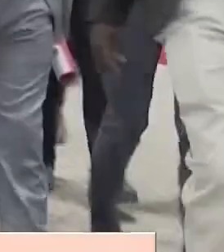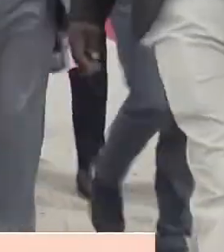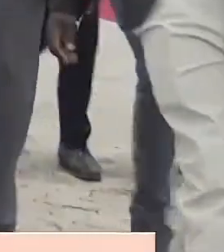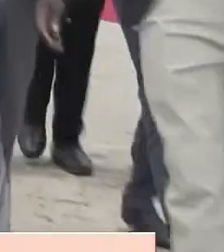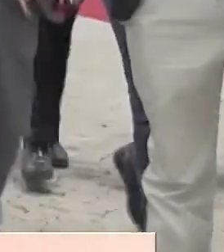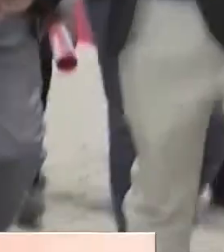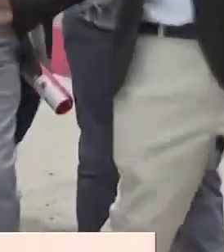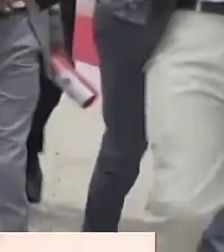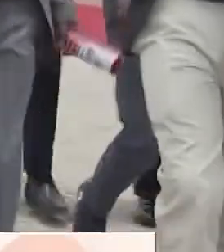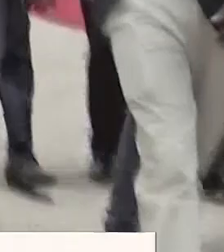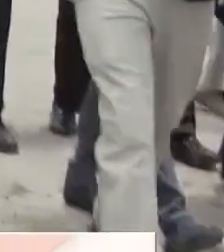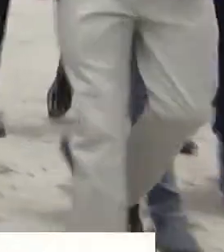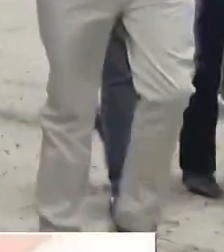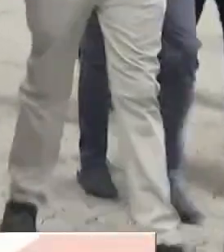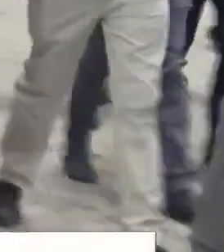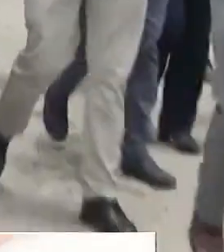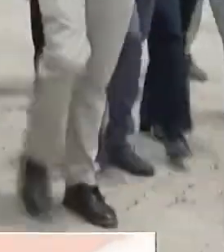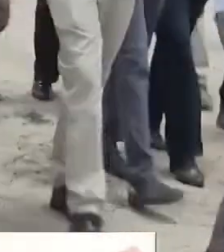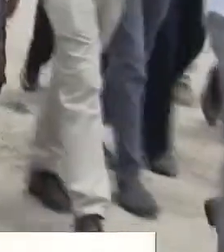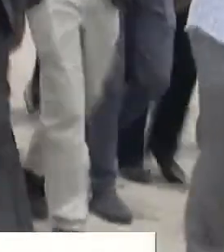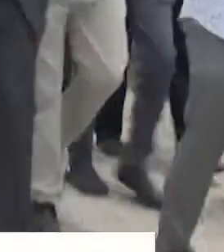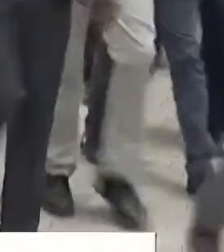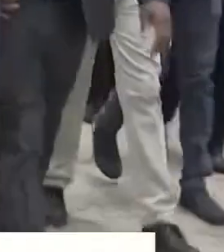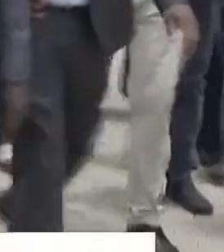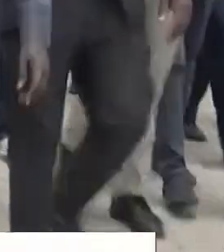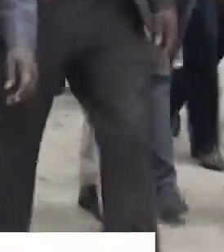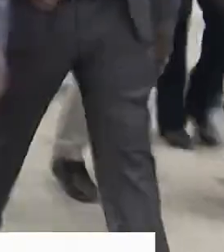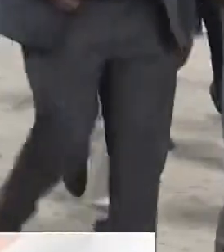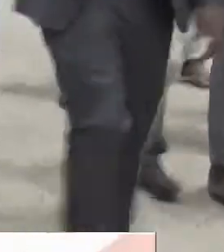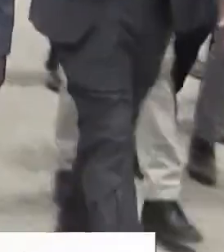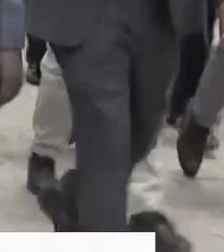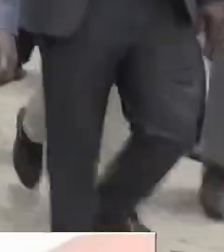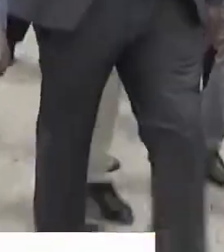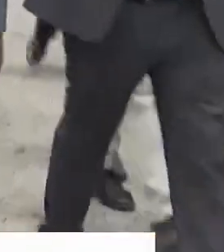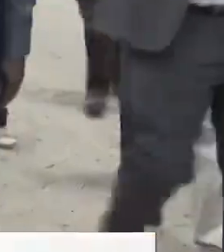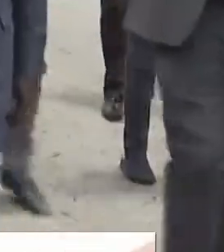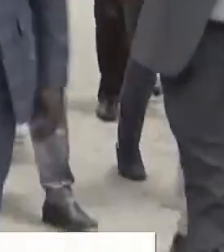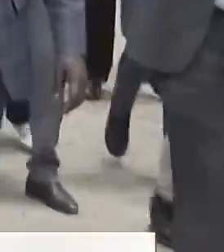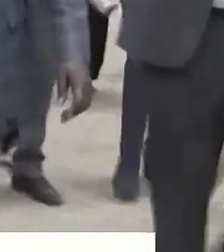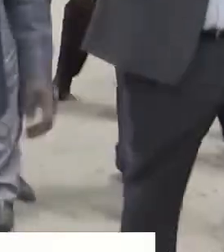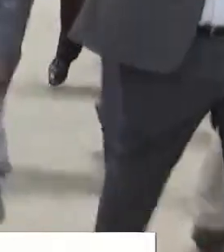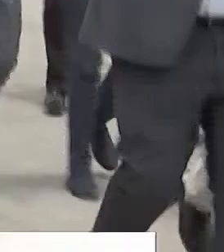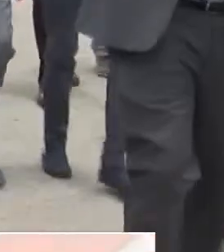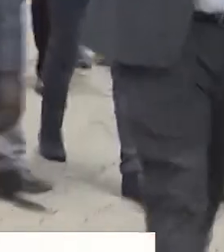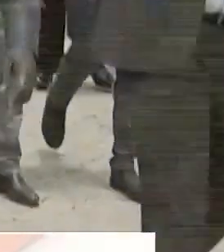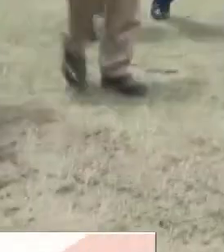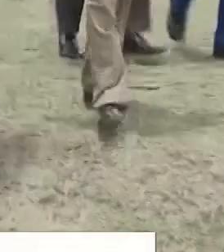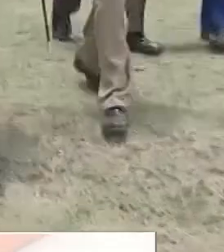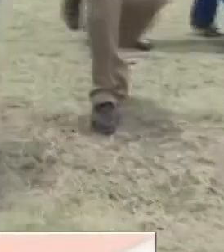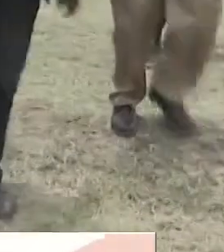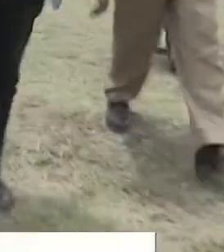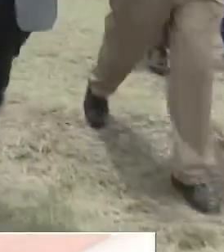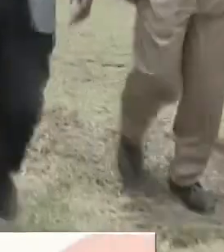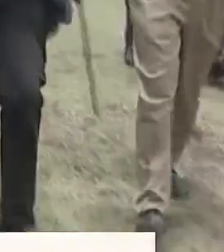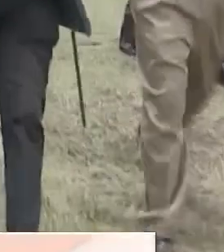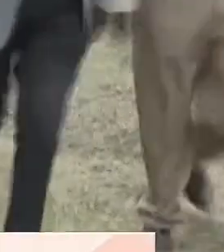usawa kulingana Na mwenyekiti Wa kamati ya kiufundi ya mahusiano Baina ya serikali kidhinji kiragu amedokeza kuwa kamati Hiyo inatadhmini kazi